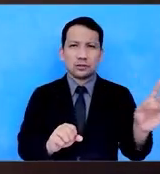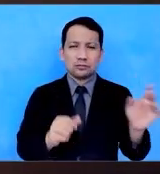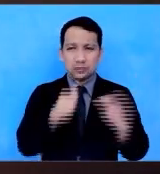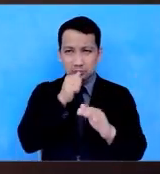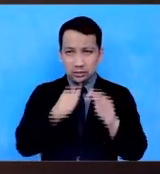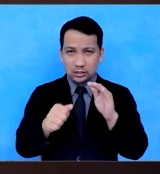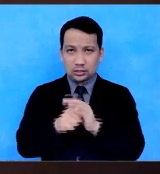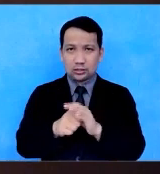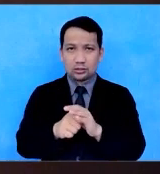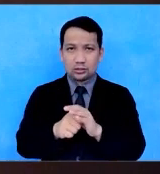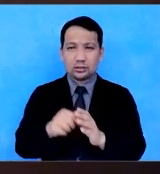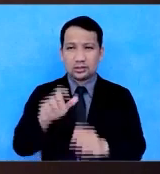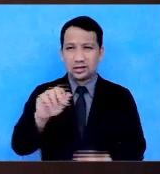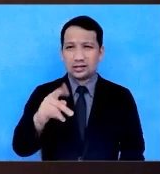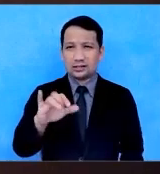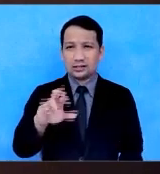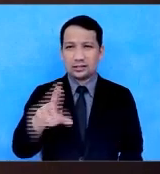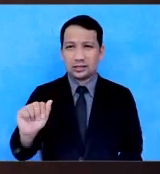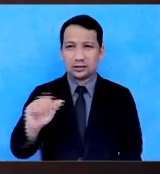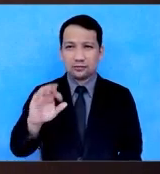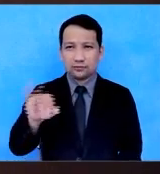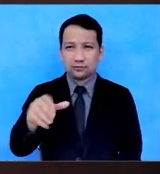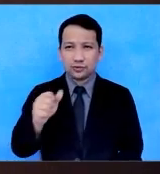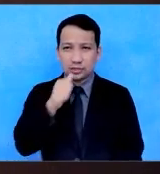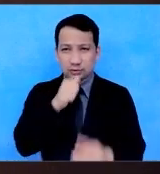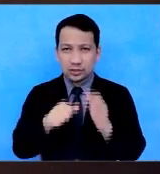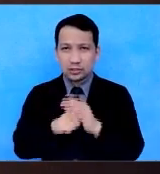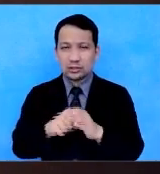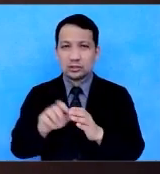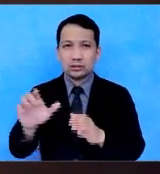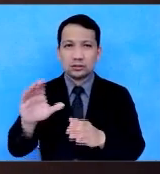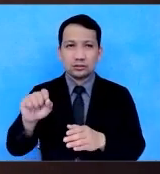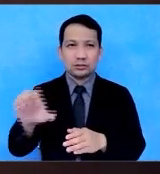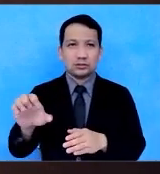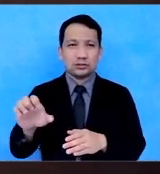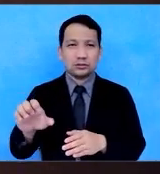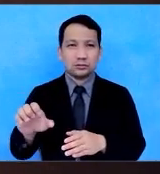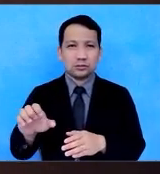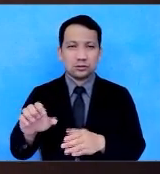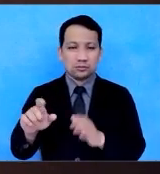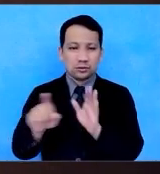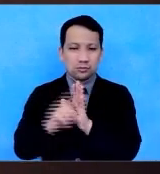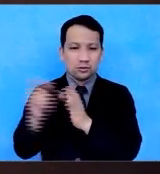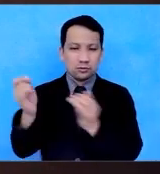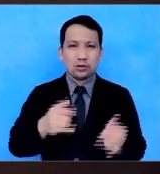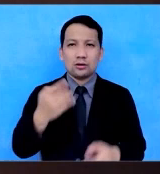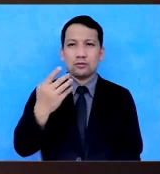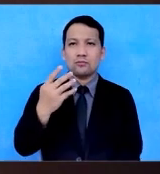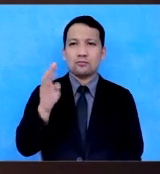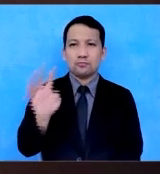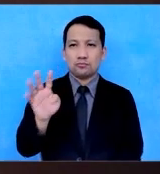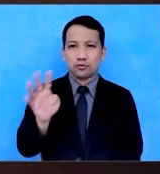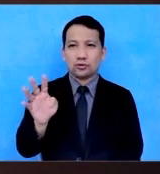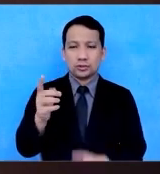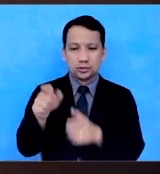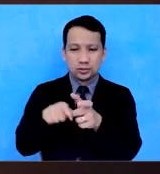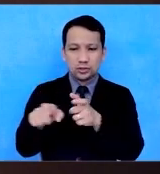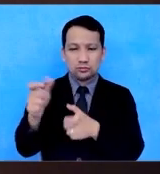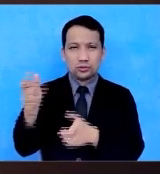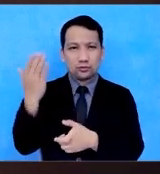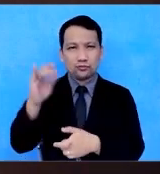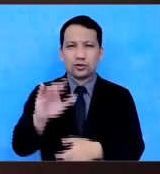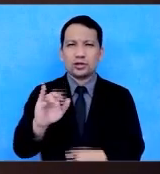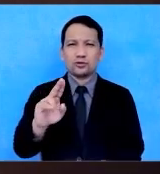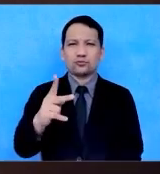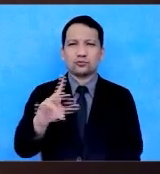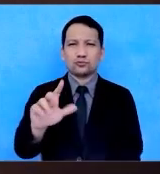na si Akira Fujita sa Pilipinas para iwasan ang kaso niya ng illegal importation ng 40 barel para sa Yakuza. Nag-request